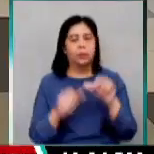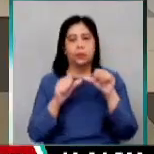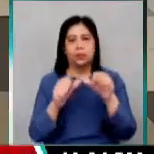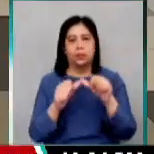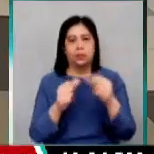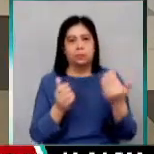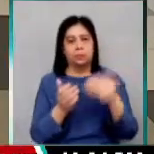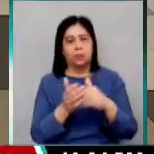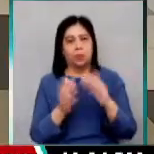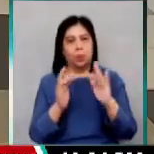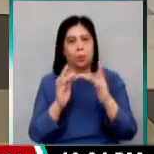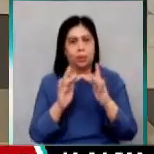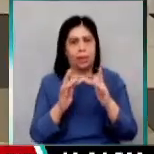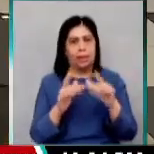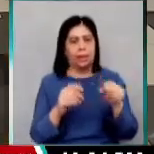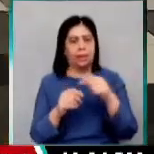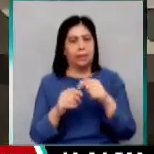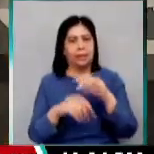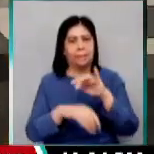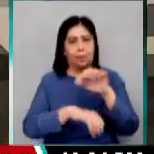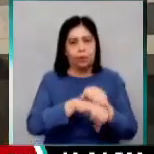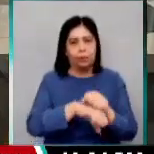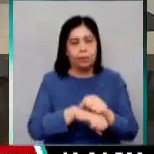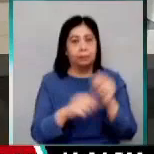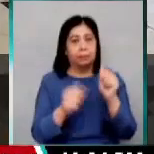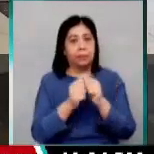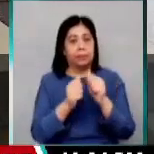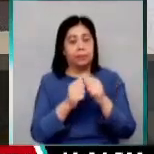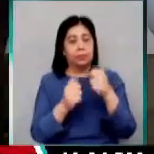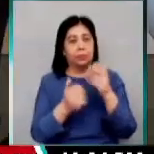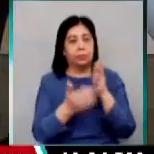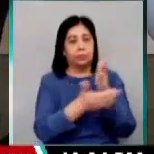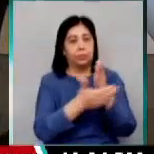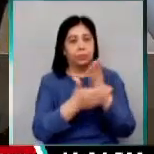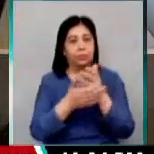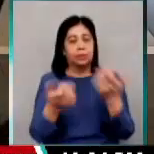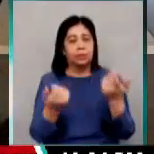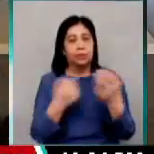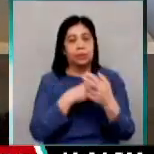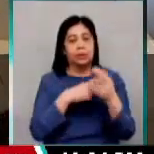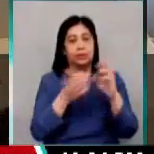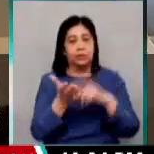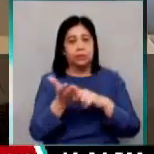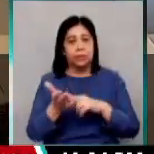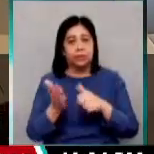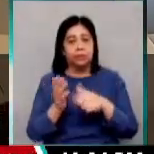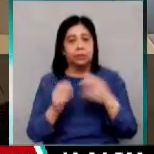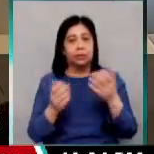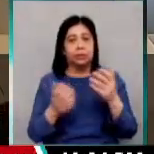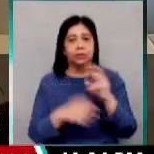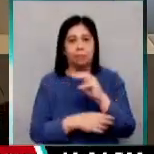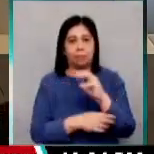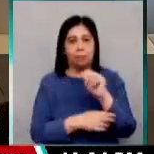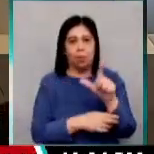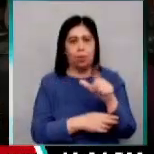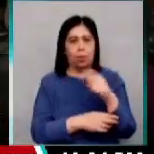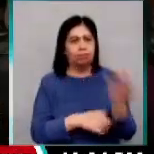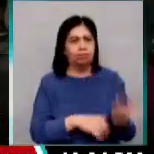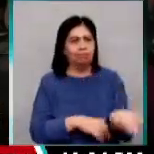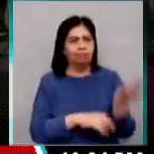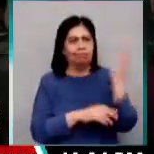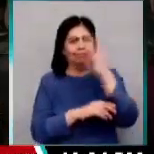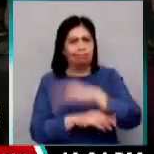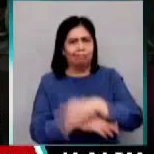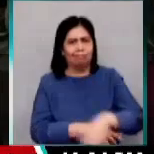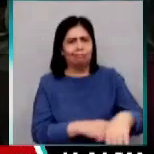online, online appointments, pati na satellite registration sa malls. Pamorninga na ang pila sa labas ng ilang mall, kaya yung